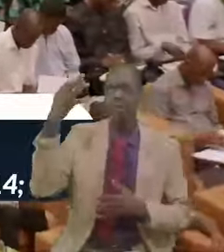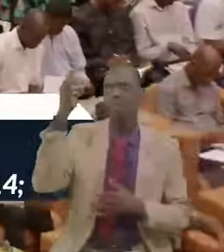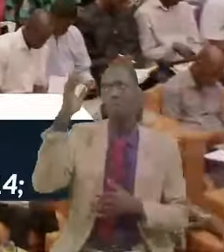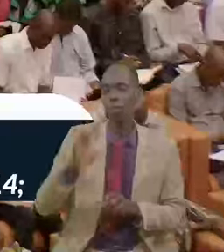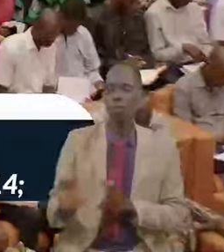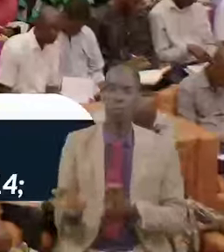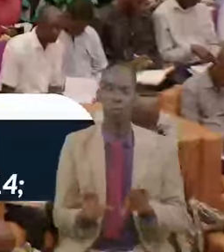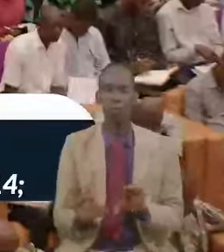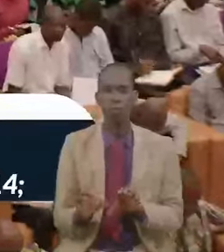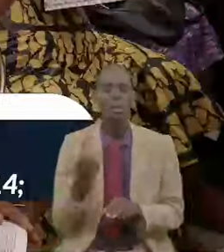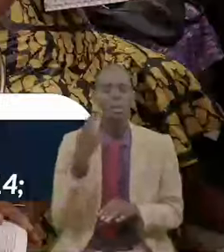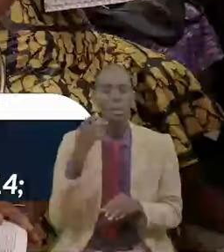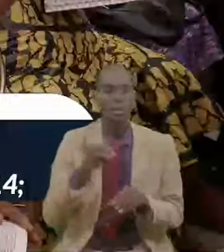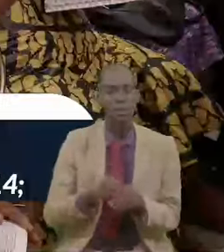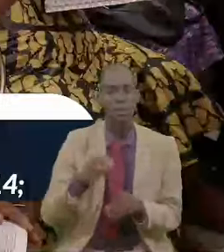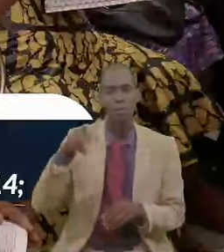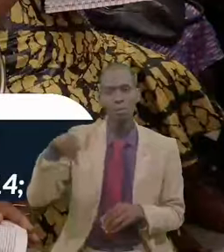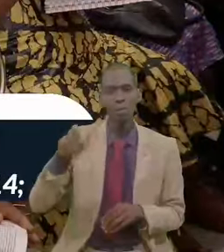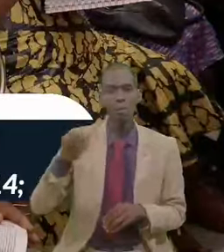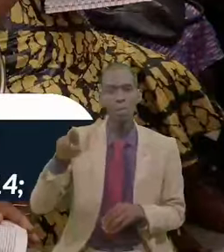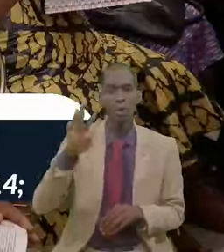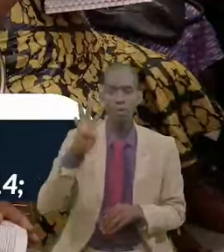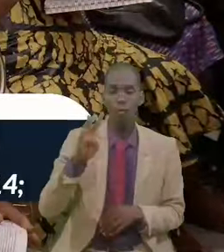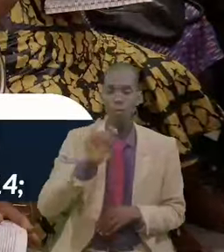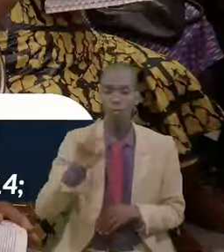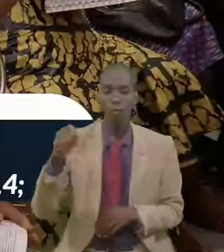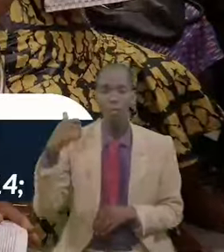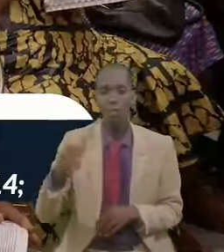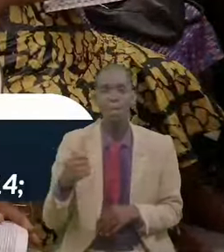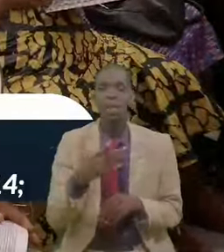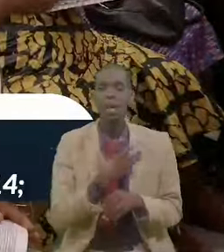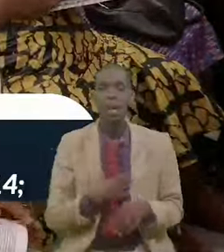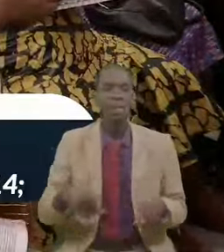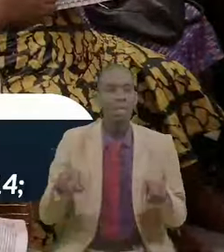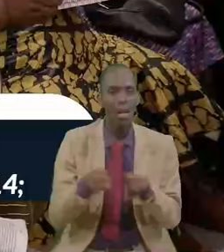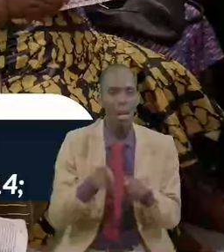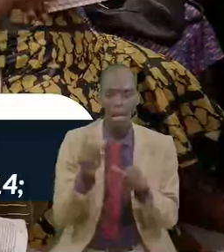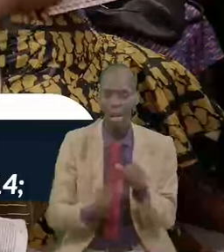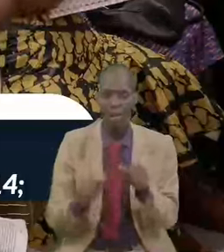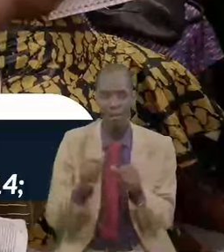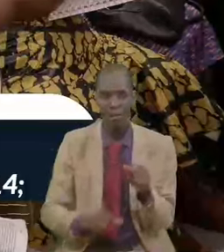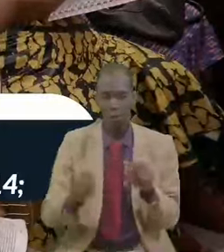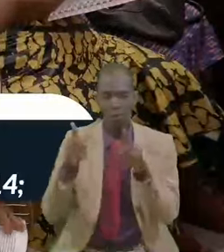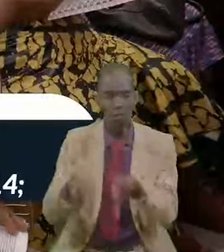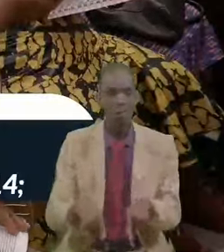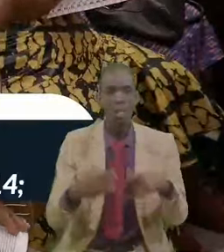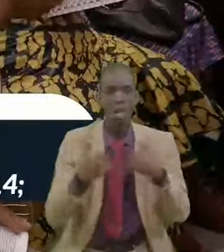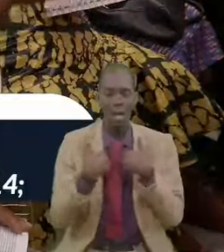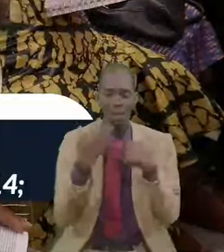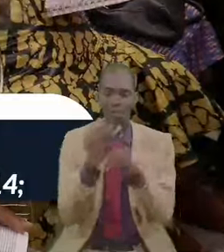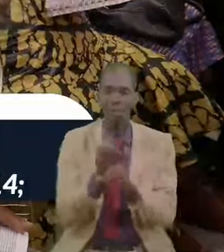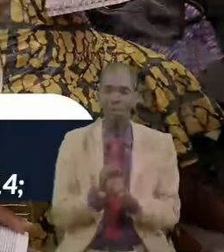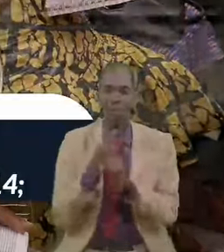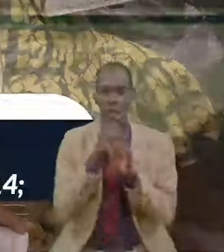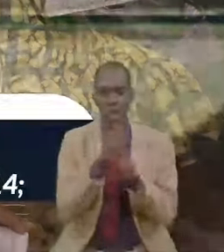10. 1 Pierre 4, 10. Comme de bons dispensateurs des diverses grâces